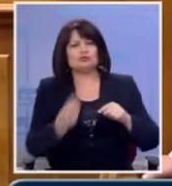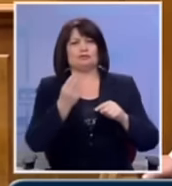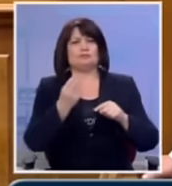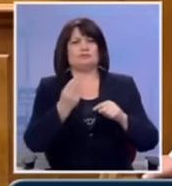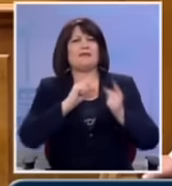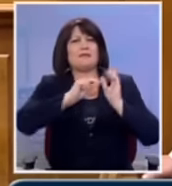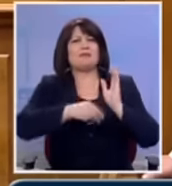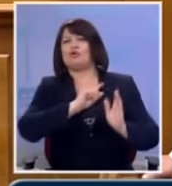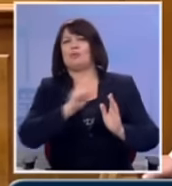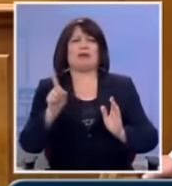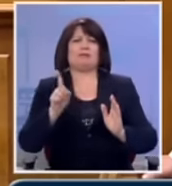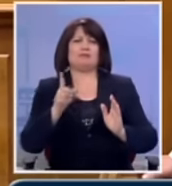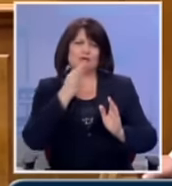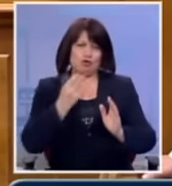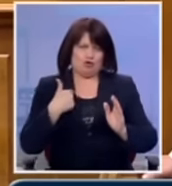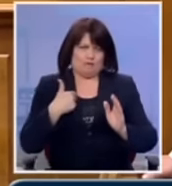των μνημονίων.